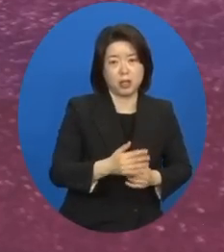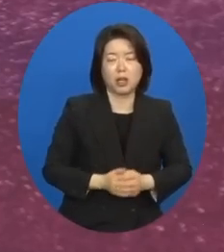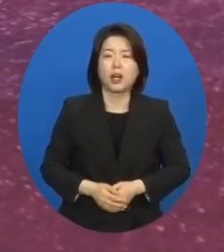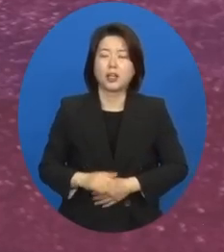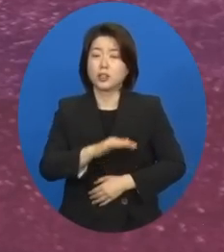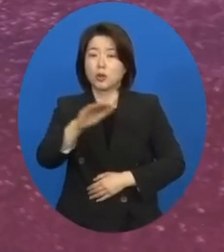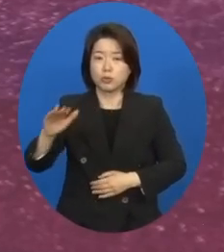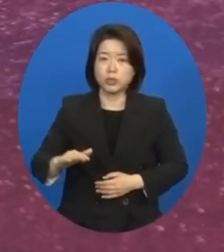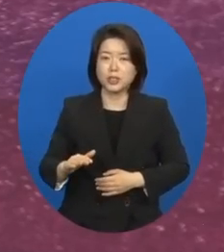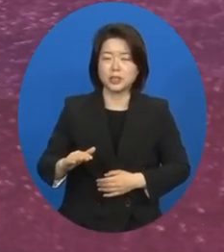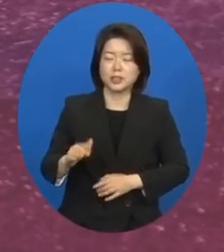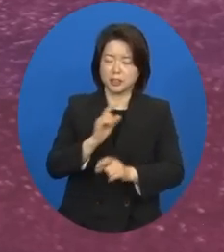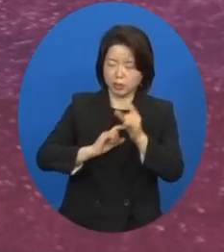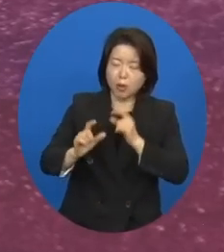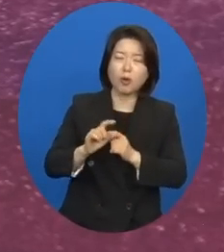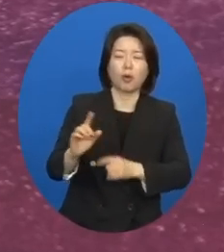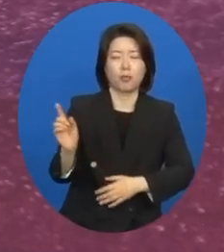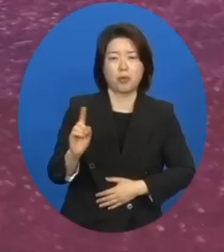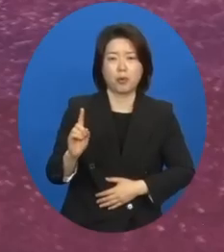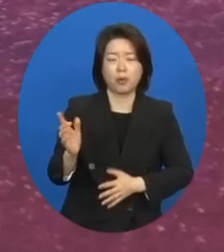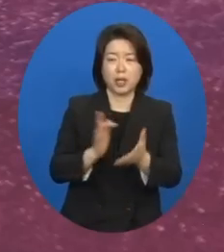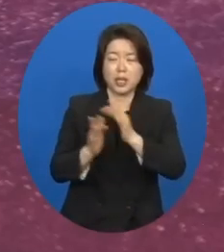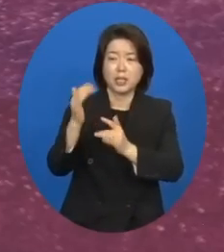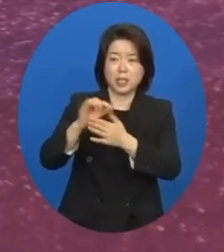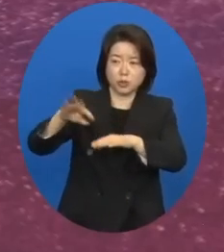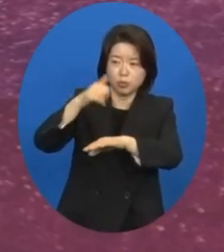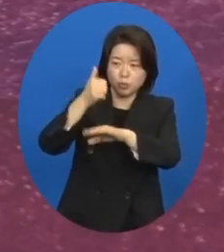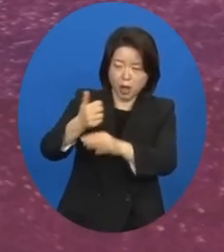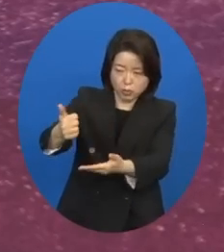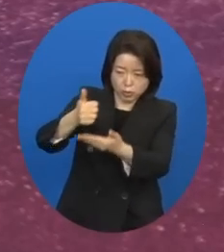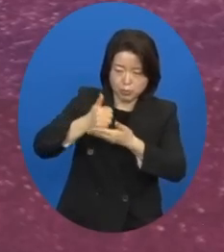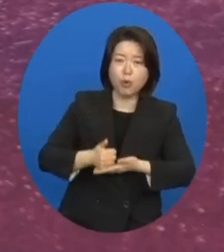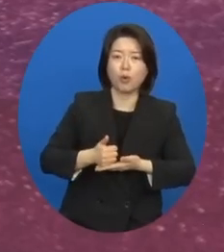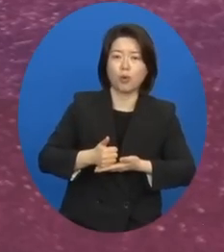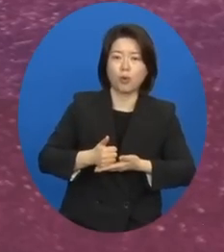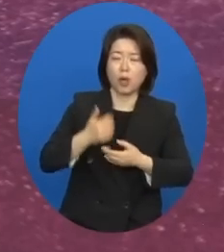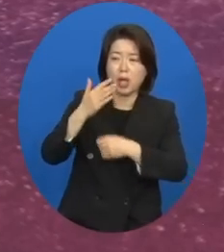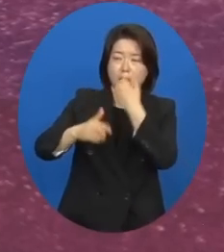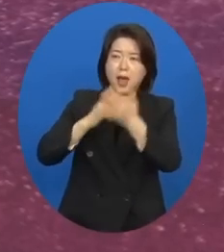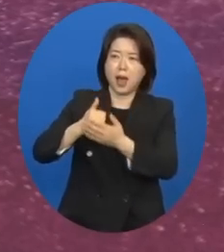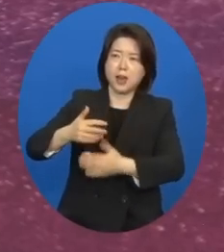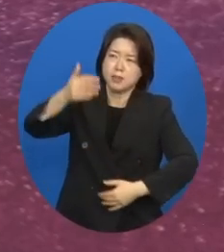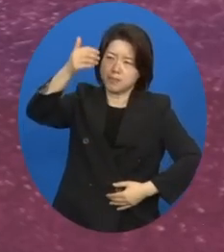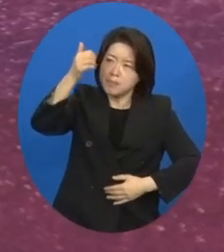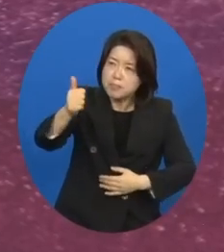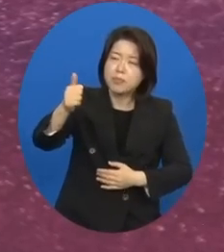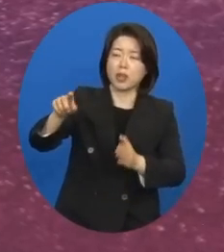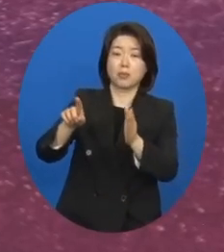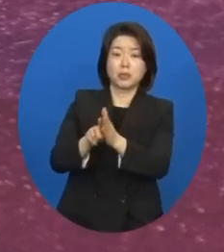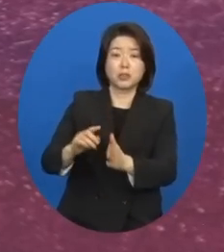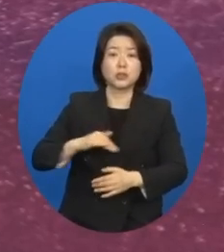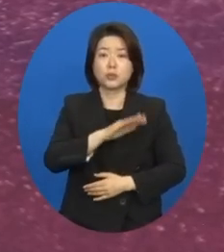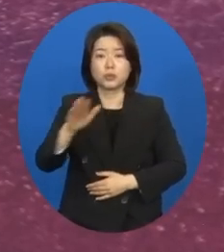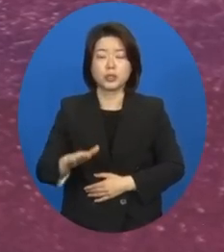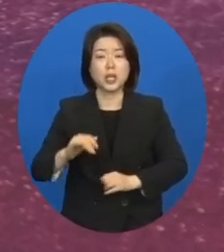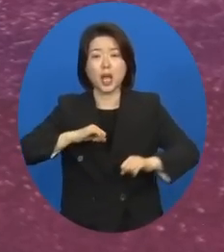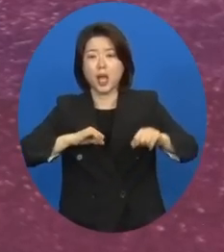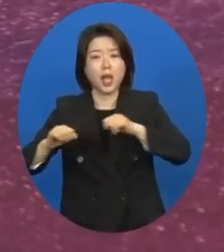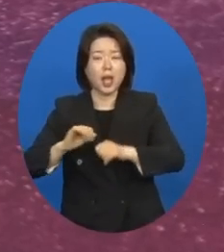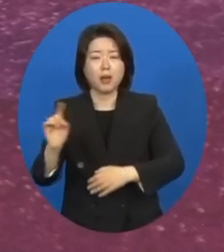우리는 하물며 우리는 예수님을 왕으로 모시고 하나님을 주권자라고 믿는 우리는 어떻게 행하고